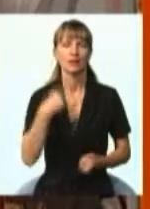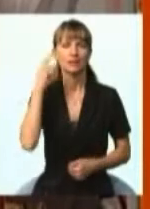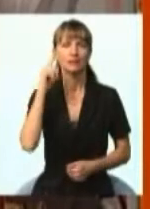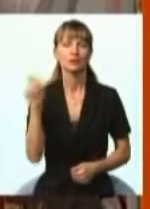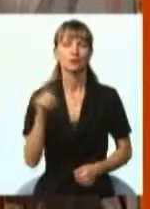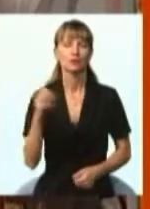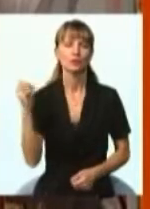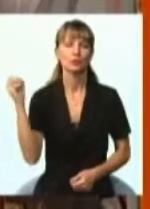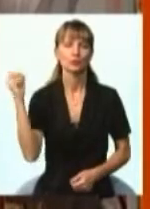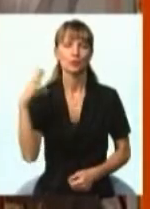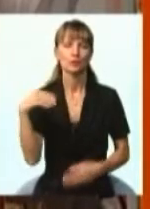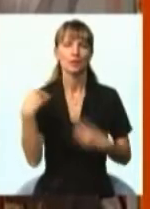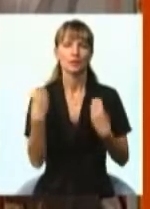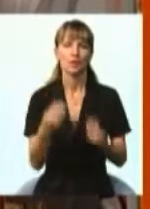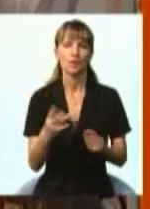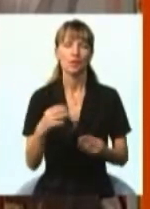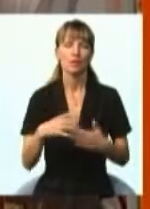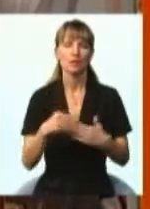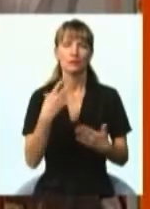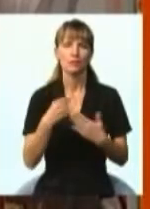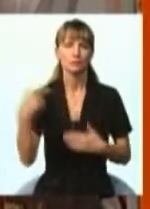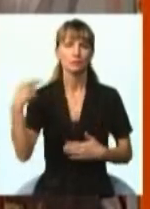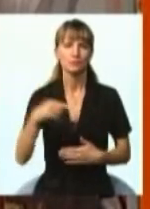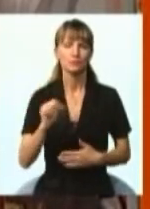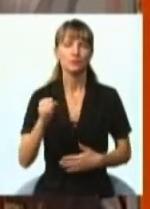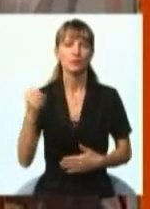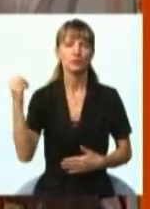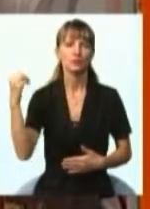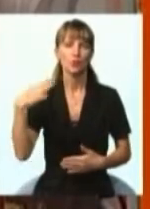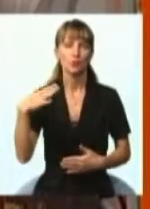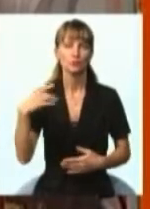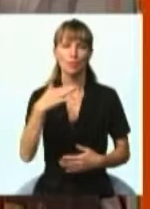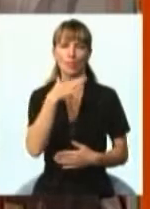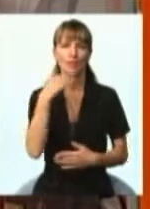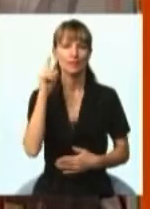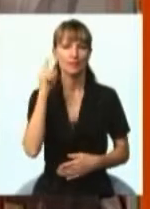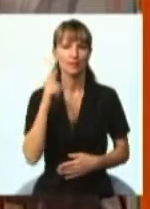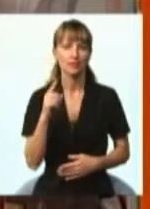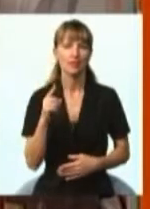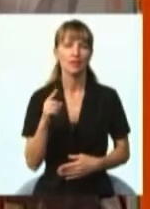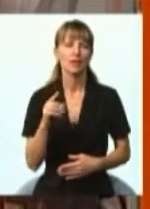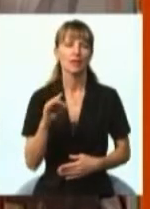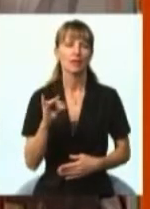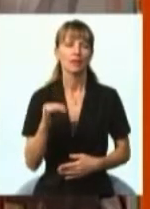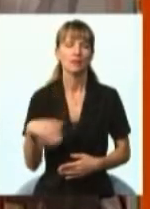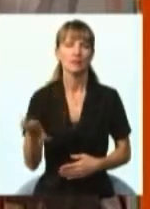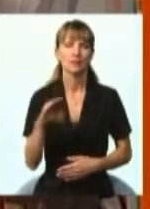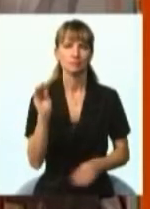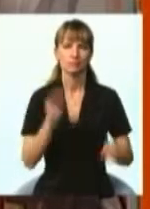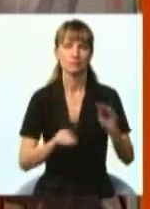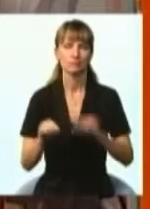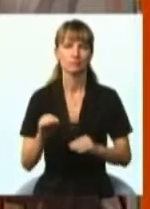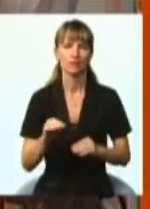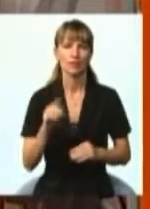що сонце посилає на землю свої промені, а сонячний промінь багатобарвний, адже він складається з усіх кольорів